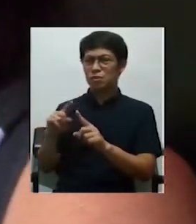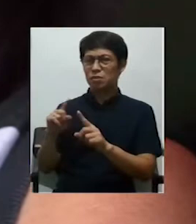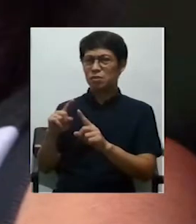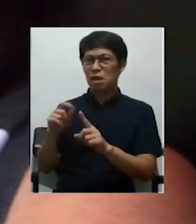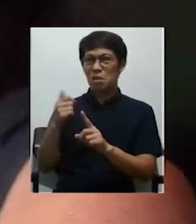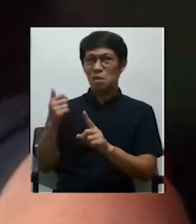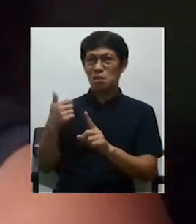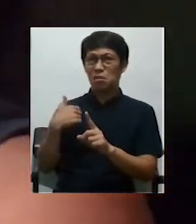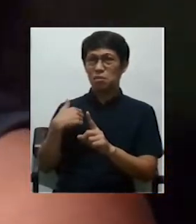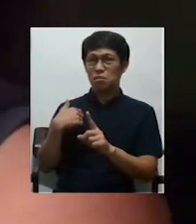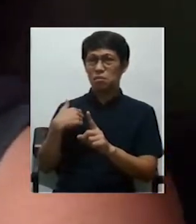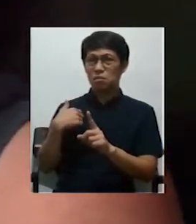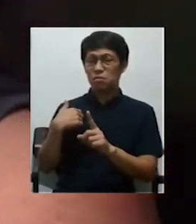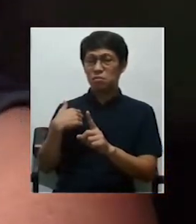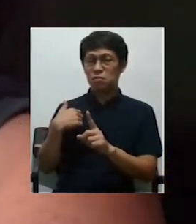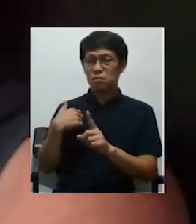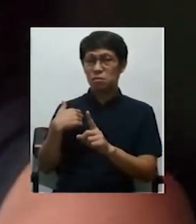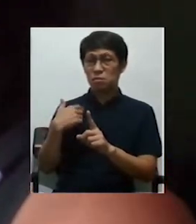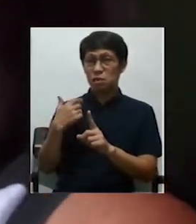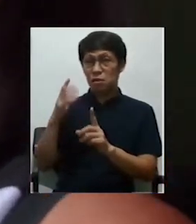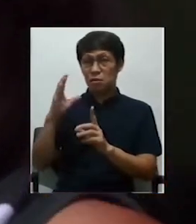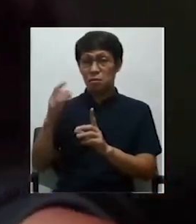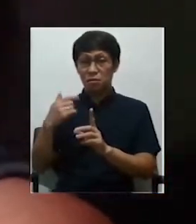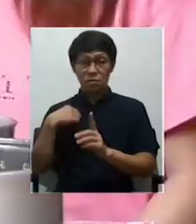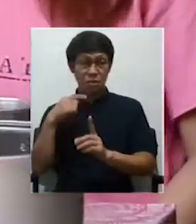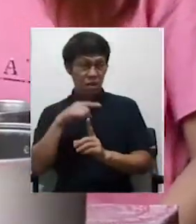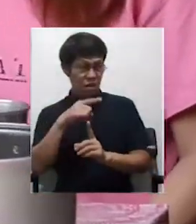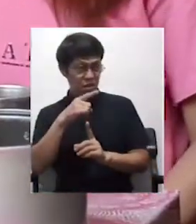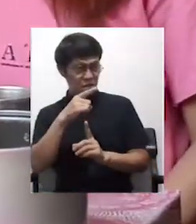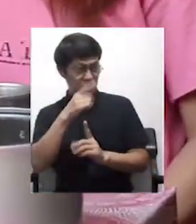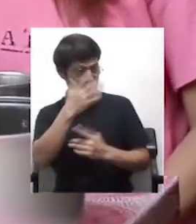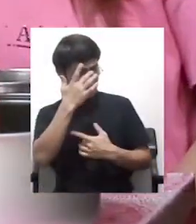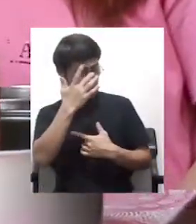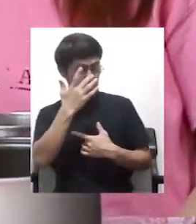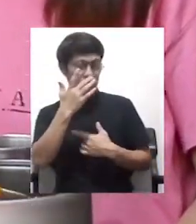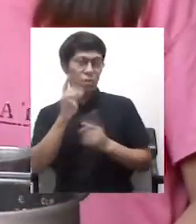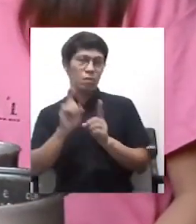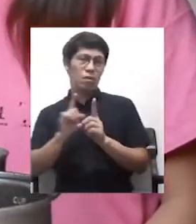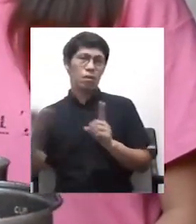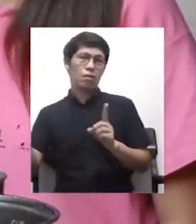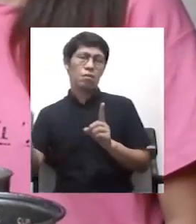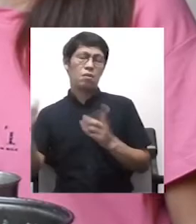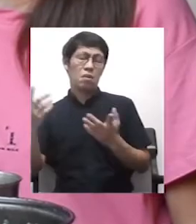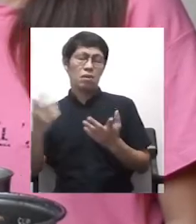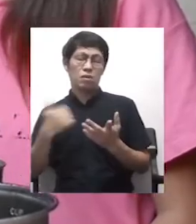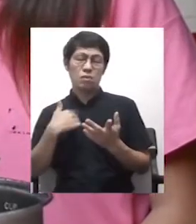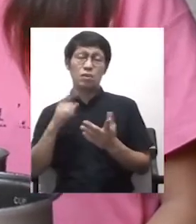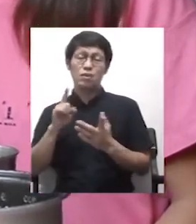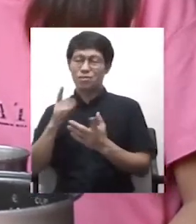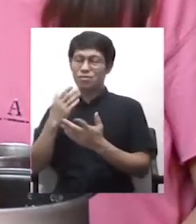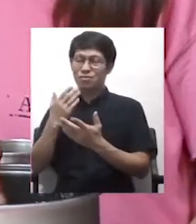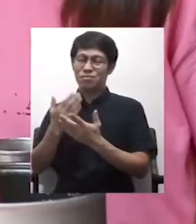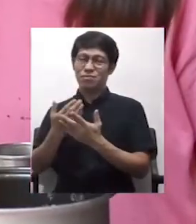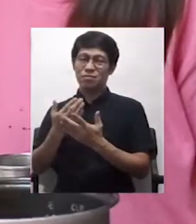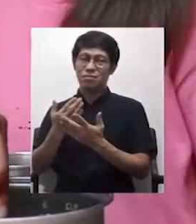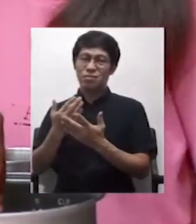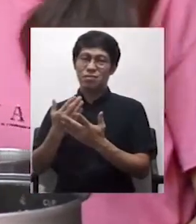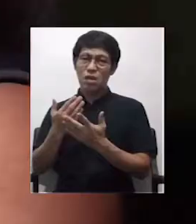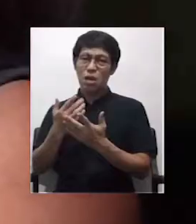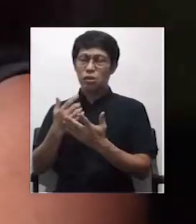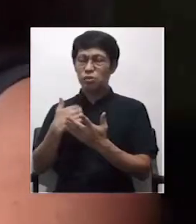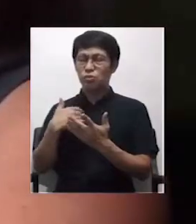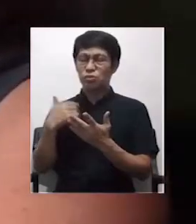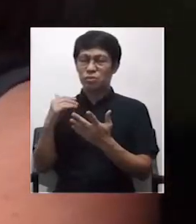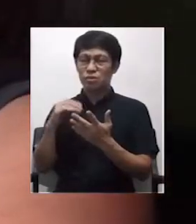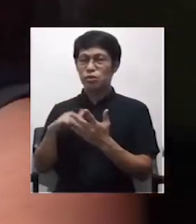sa magiging asawa niya. Kasi nakikita ko naman talaga man na suportado siya. Nandiyan talaga siya sa tabi ng magiging asawa